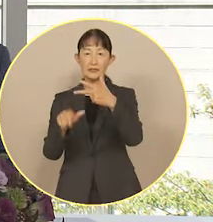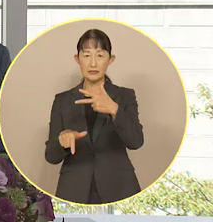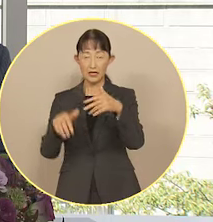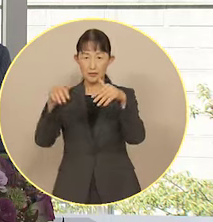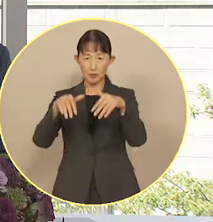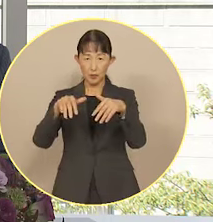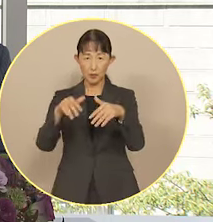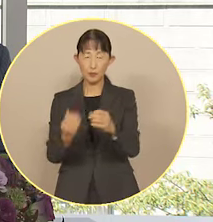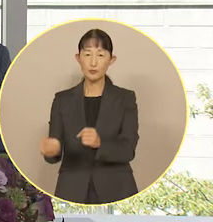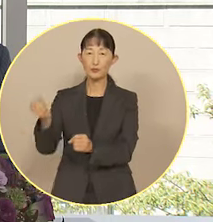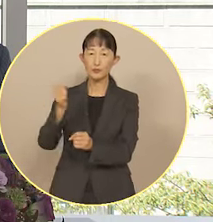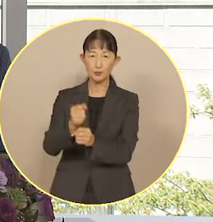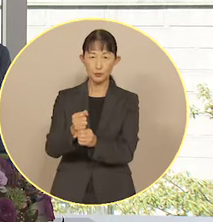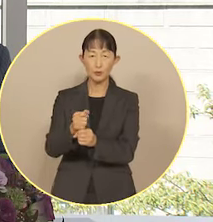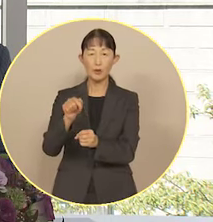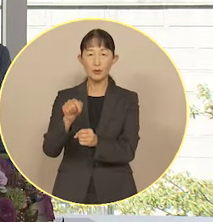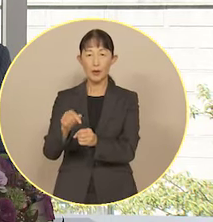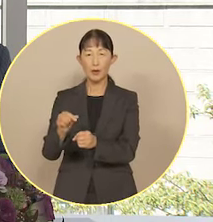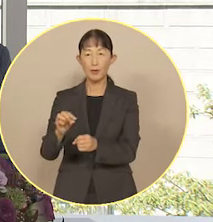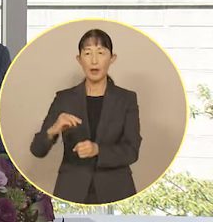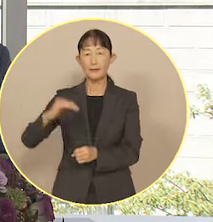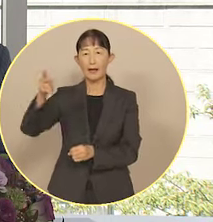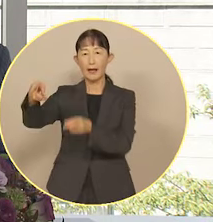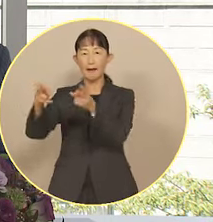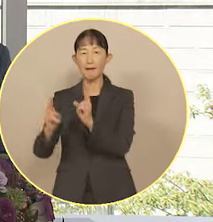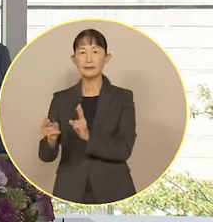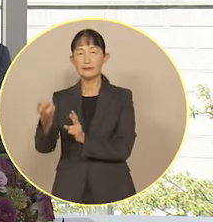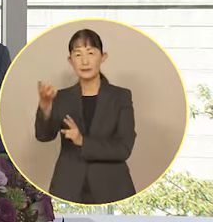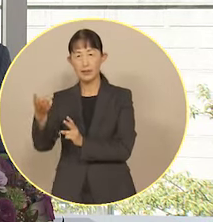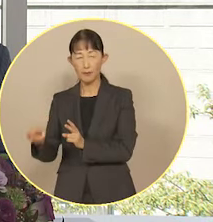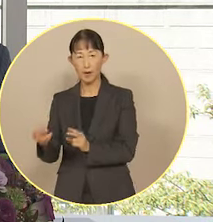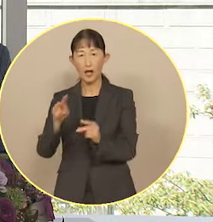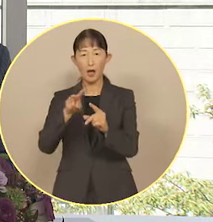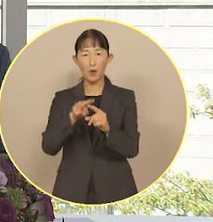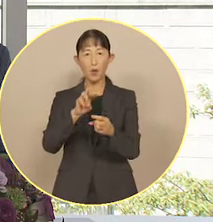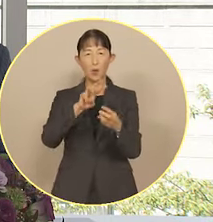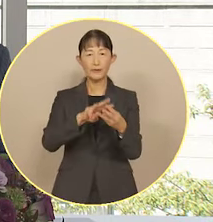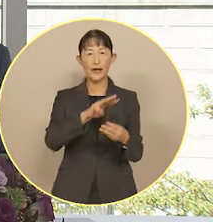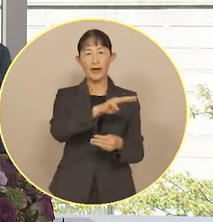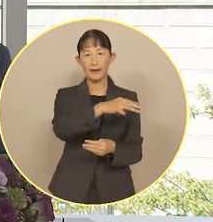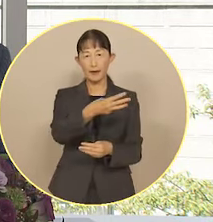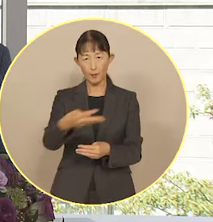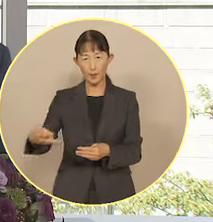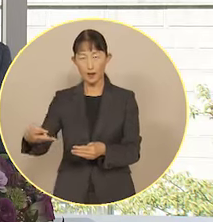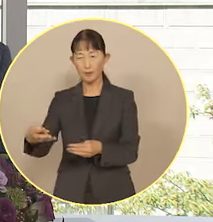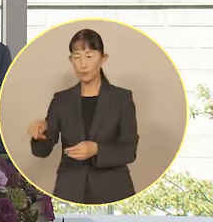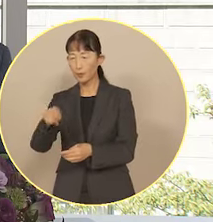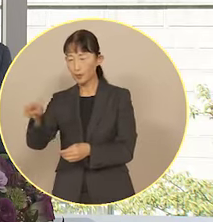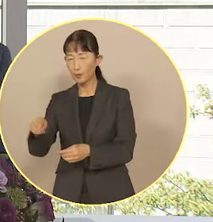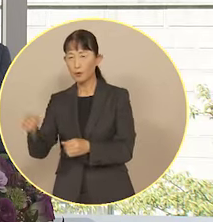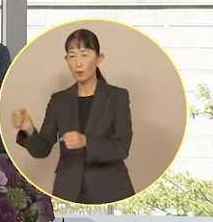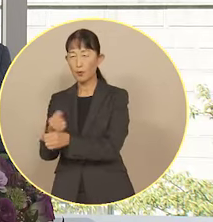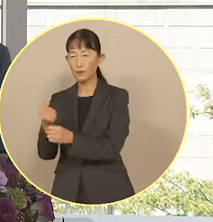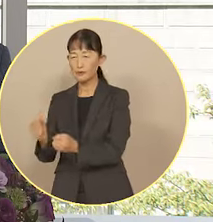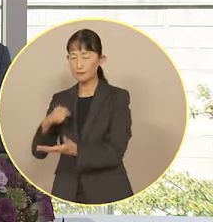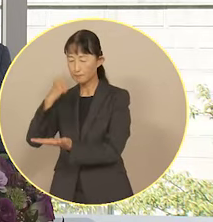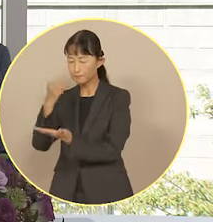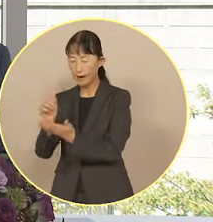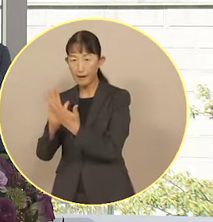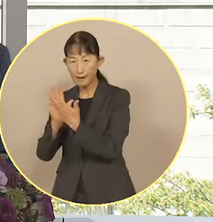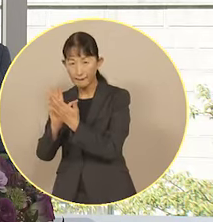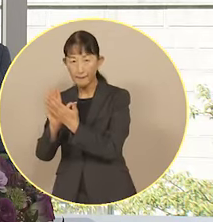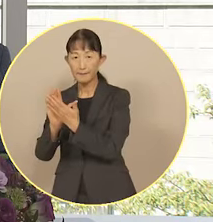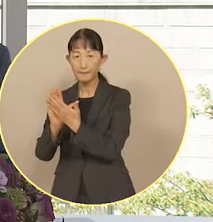復旧は小田川本流の高橋外への付け替え工事も完成が間近となってまいりましたしかしその後も